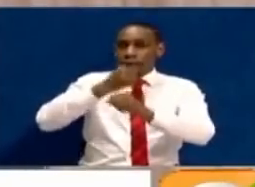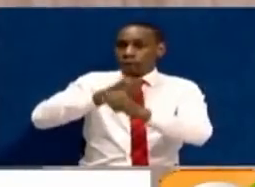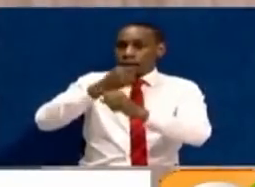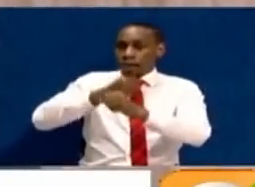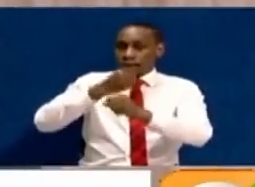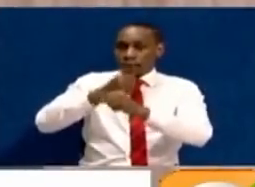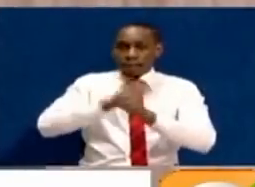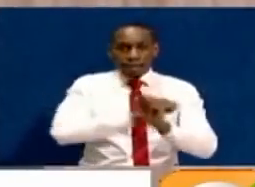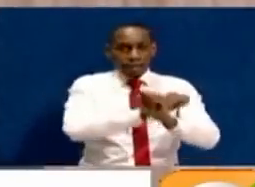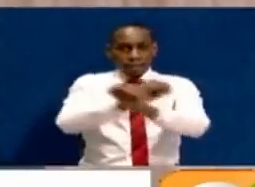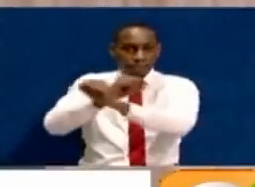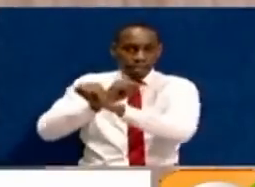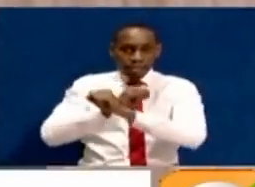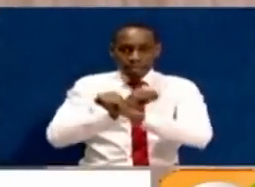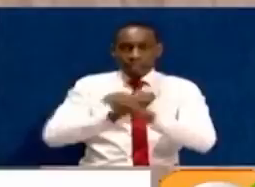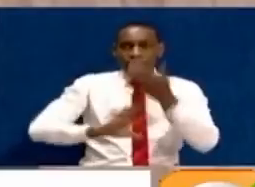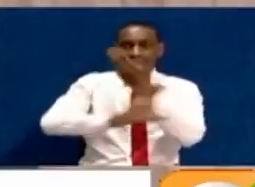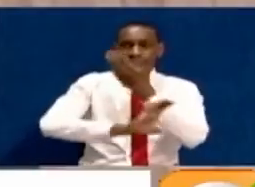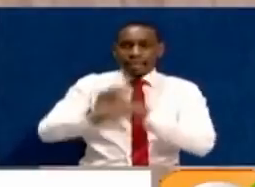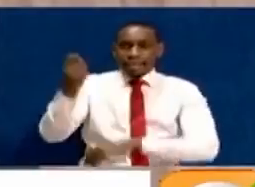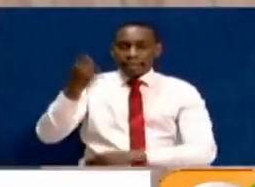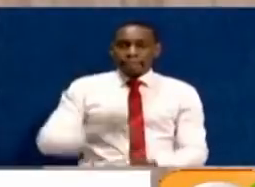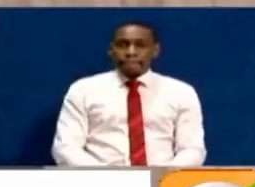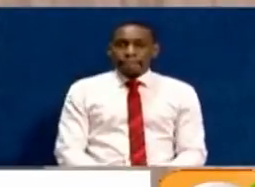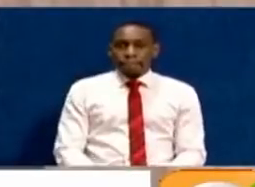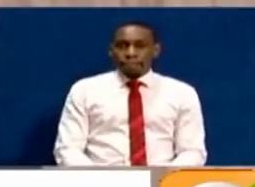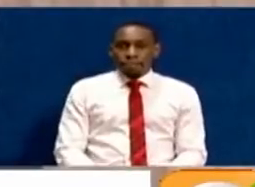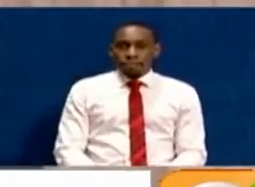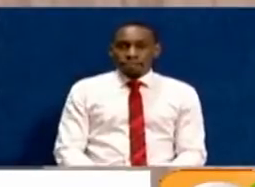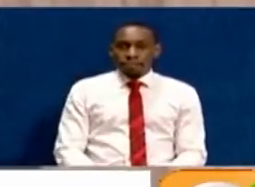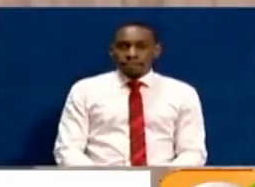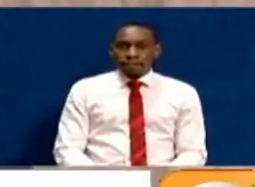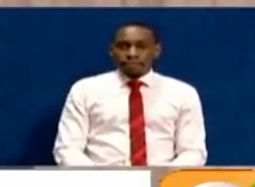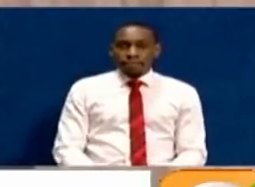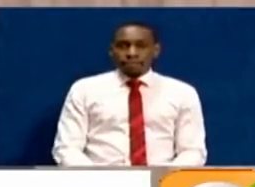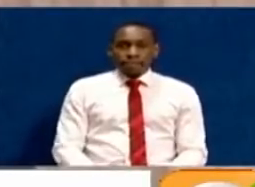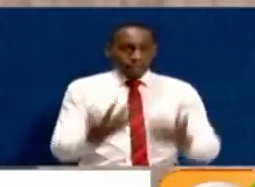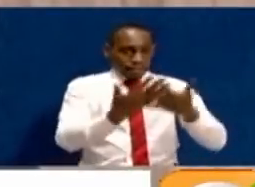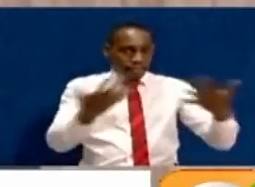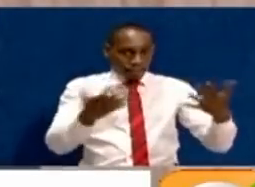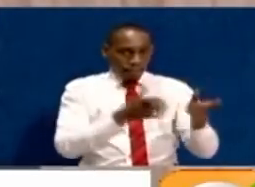shughuli zenu za kulinda taifa letu la Kenya. Zile silaha